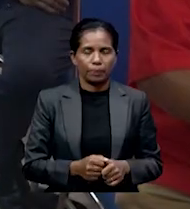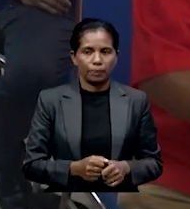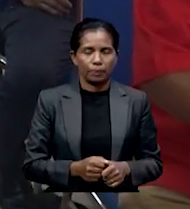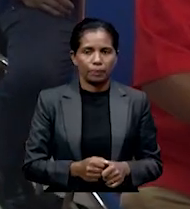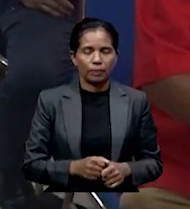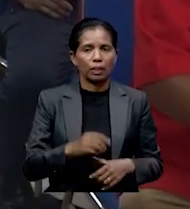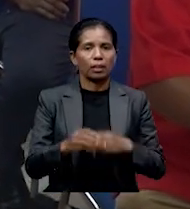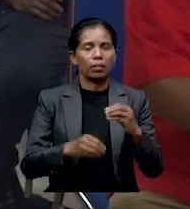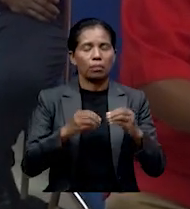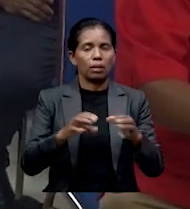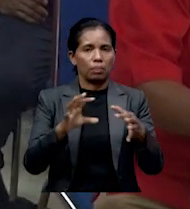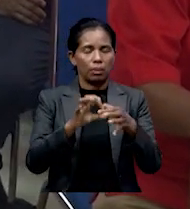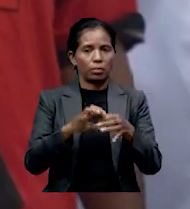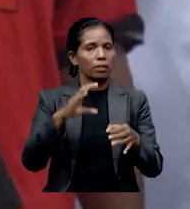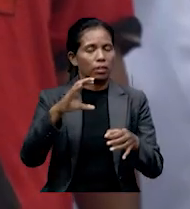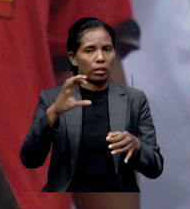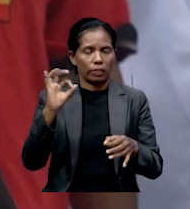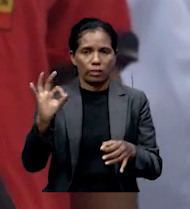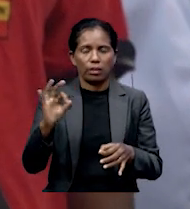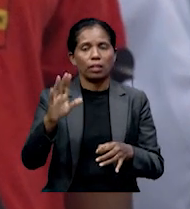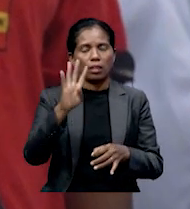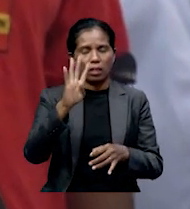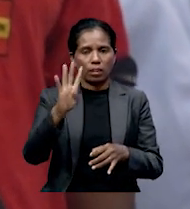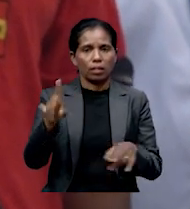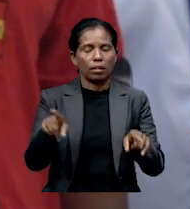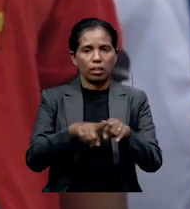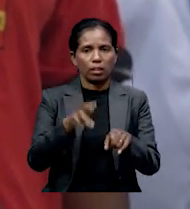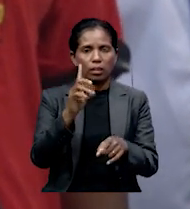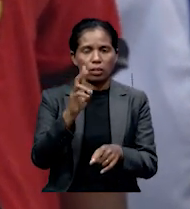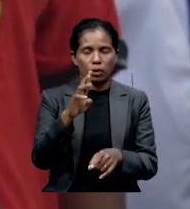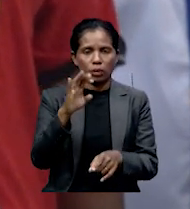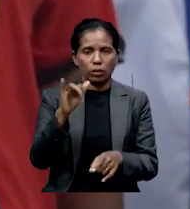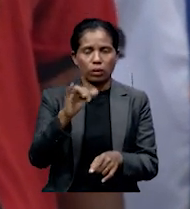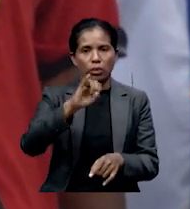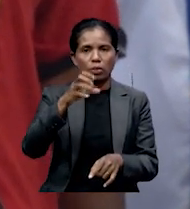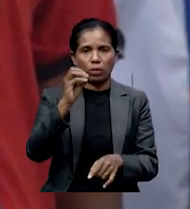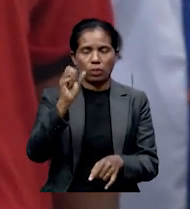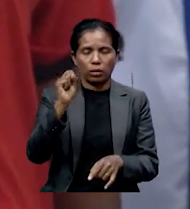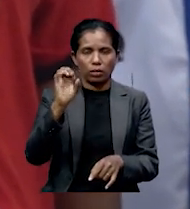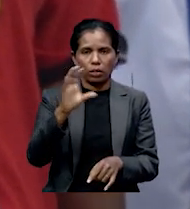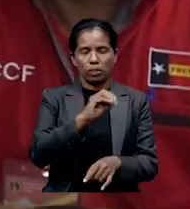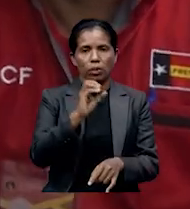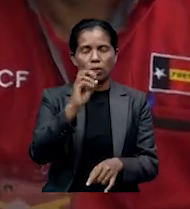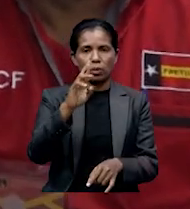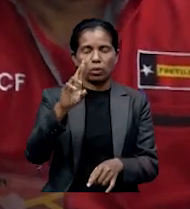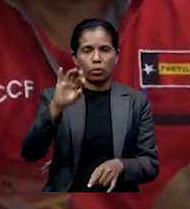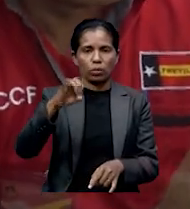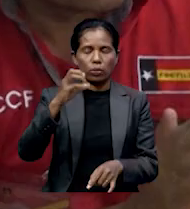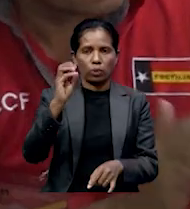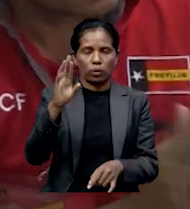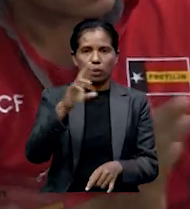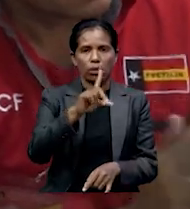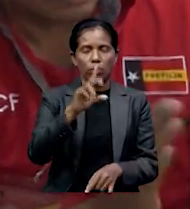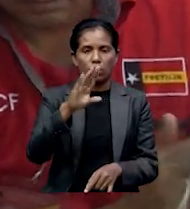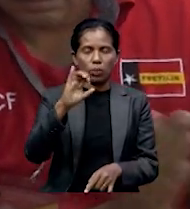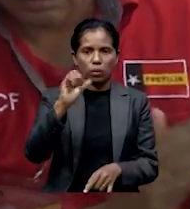Relasyon ho membro CCF Nenhat nebe resignaan Hanesan Rui Maria de Araujo, Zé Agustinho Siqueira Somocho, Osório Florindo, no Luis Lobato,